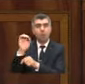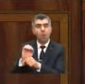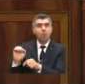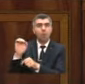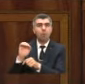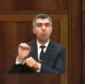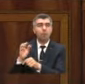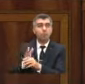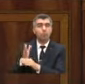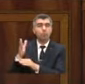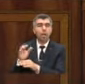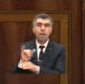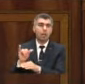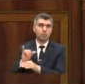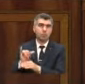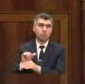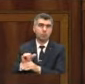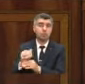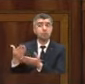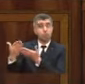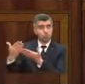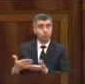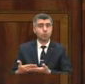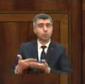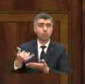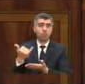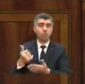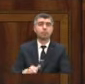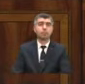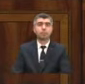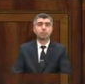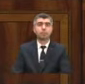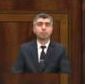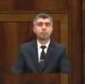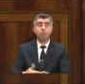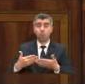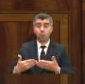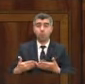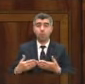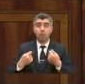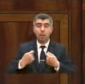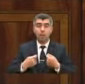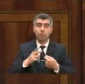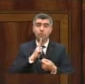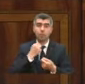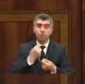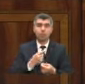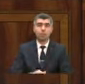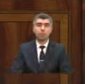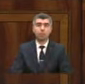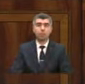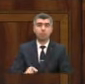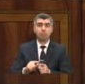وخدمات لدول أخرى، وحنا محتاجين ليهم اليوم. اليوم السيد رئيس الحكومة، خاصنا